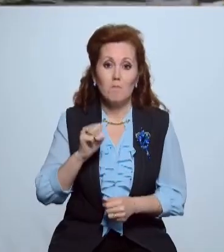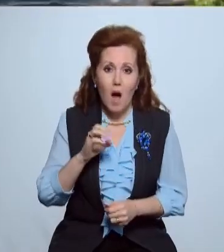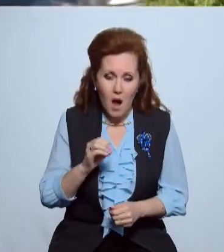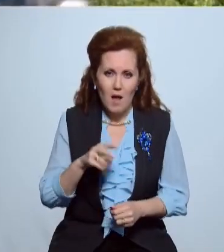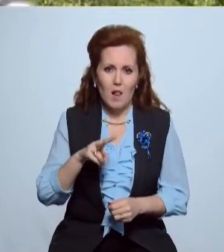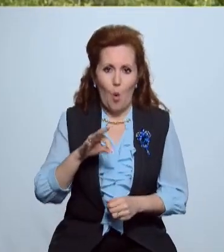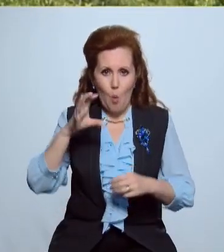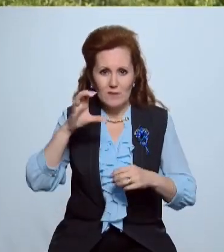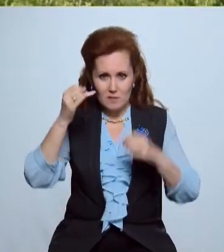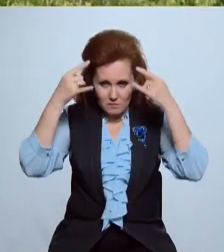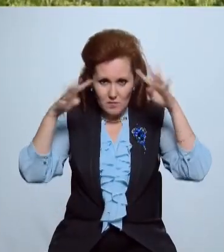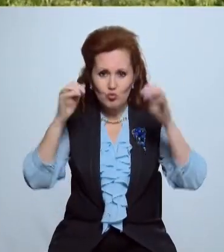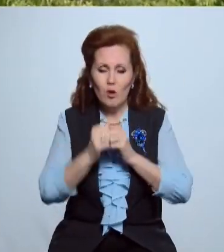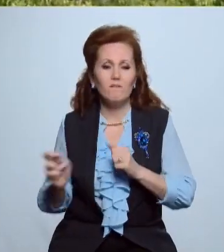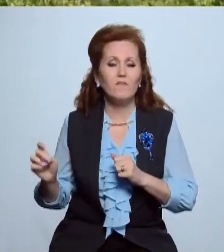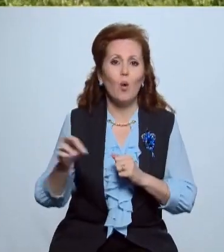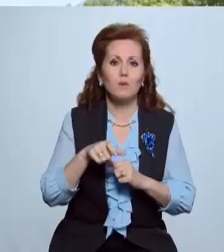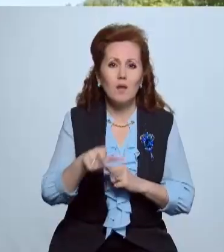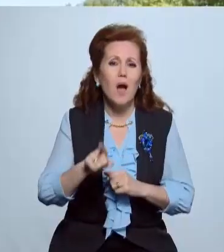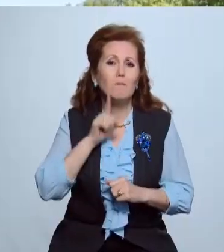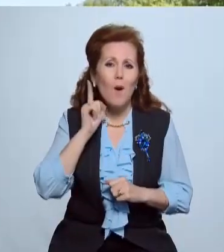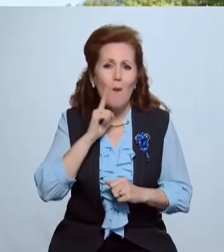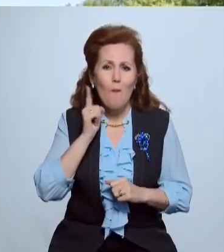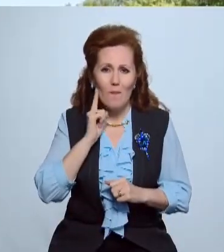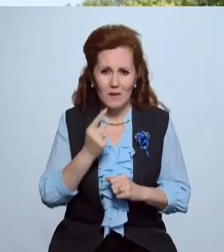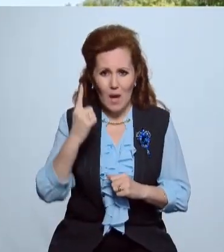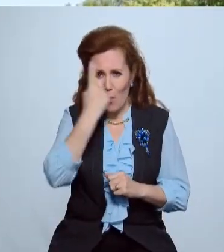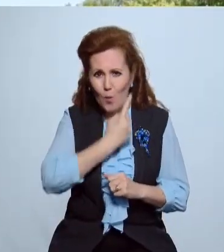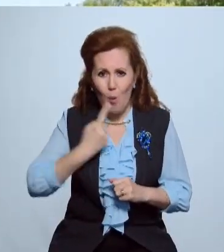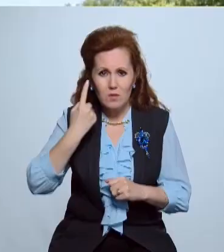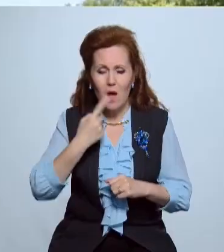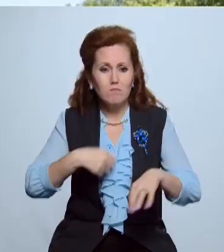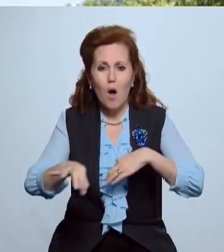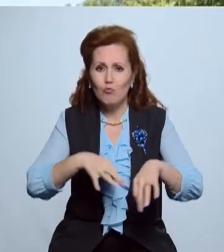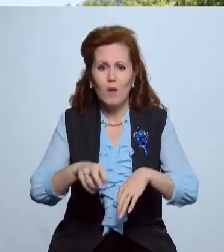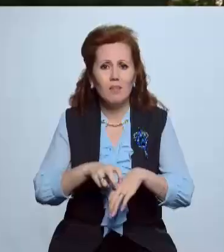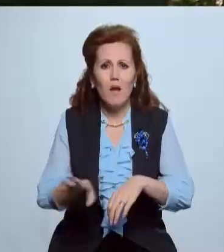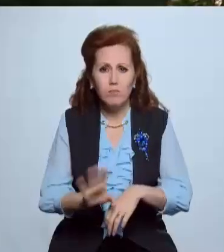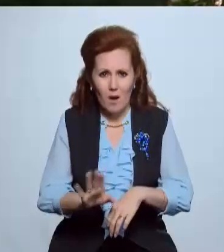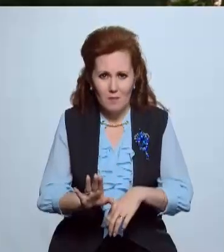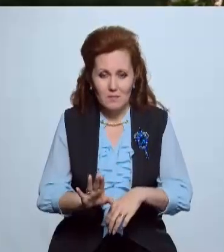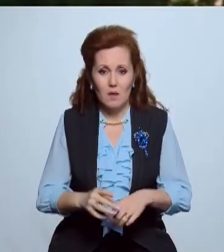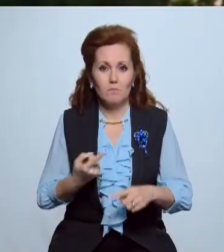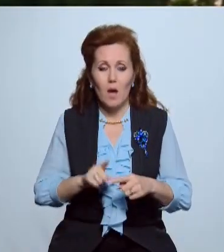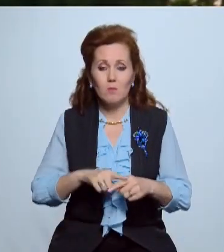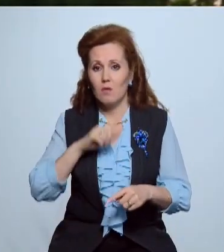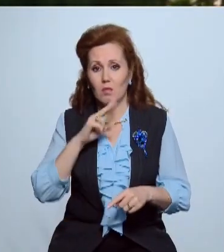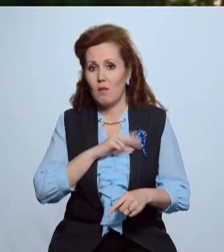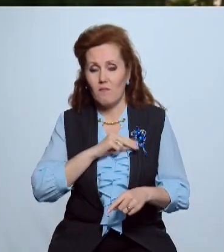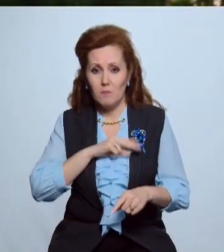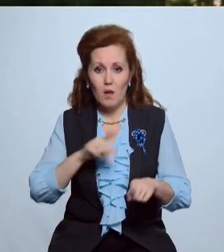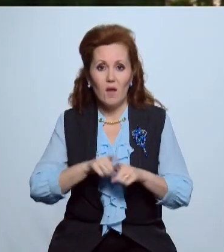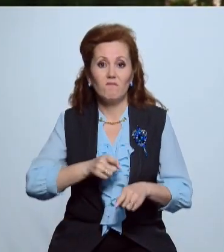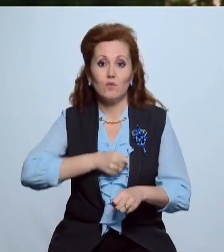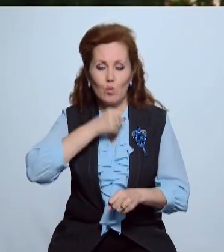чаще всего выбегают на трассу. Несмышленые годовалые подростки вообще не боятся машин. Бдительность в это время теряют и взрослые